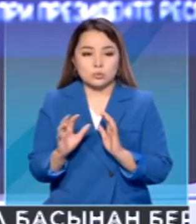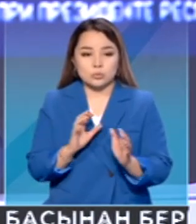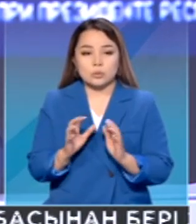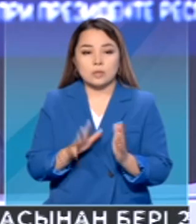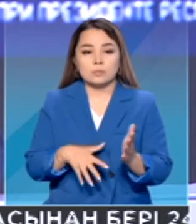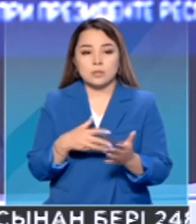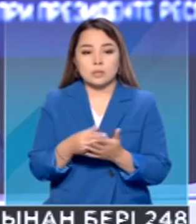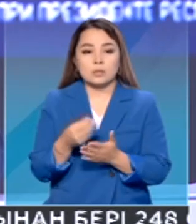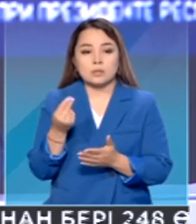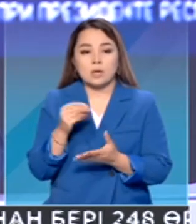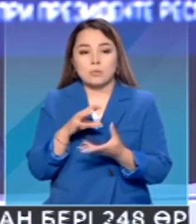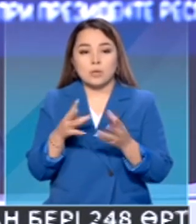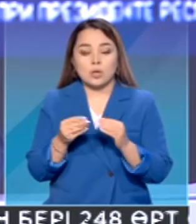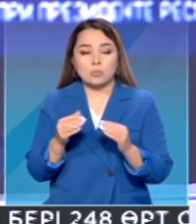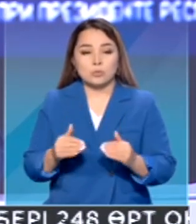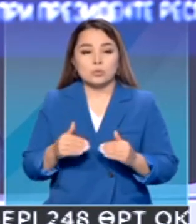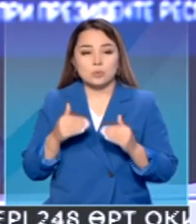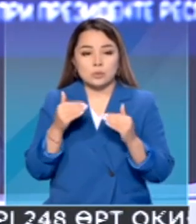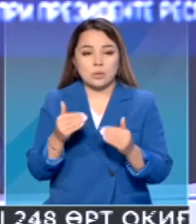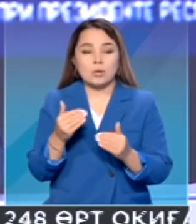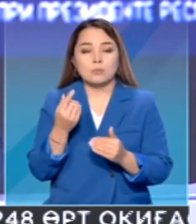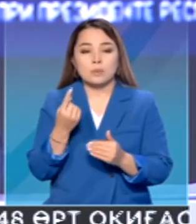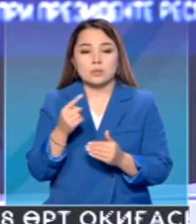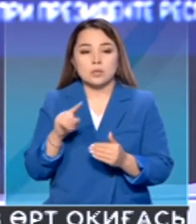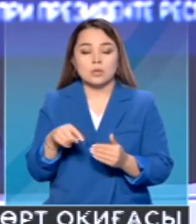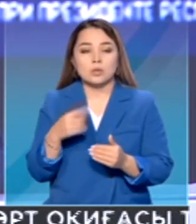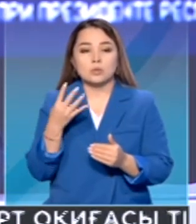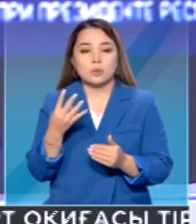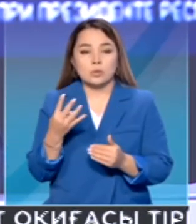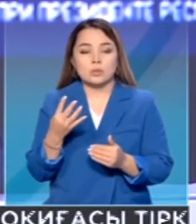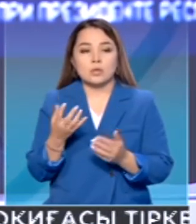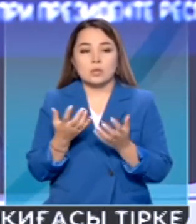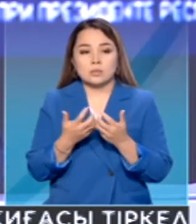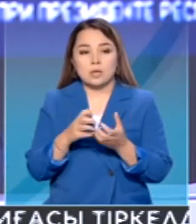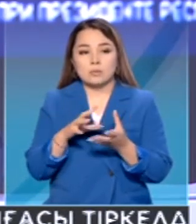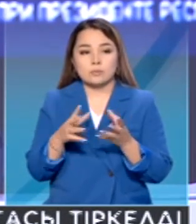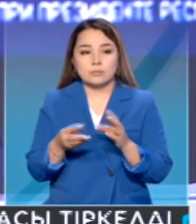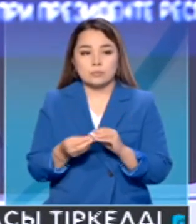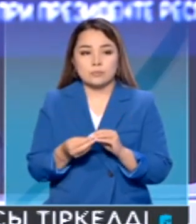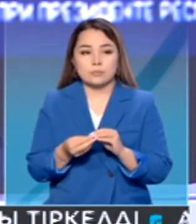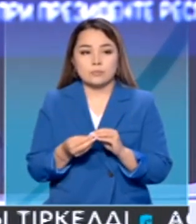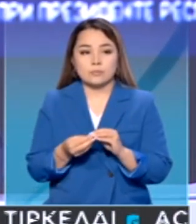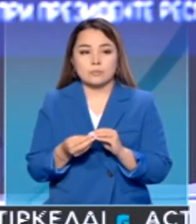берілетін жәрдемақылардың мөлшері 1:4 есептік